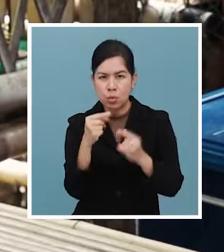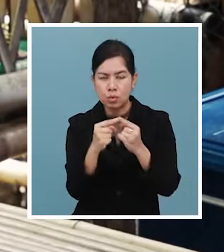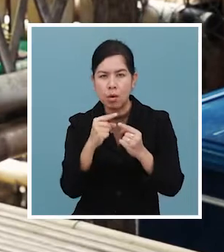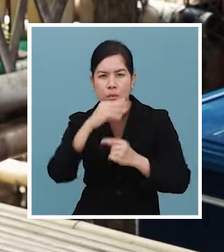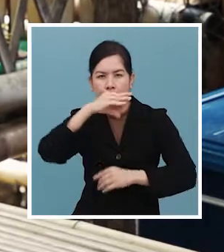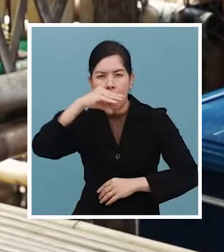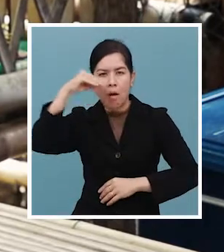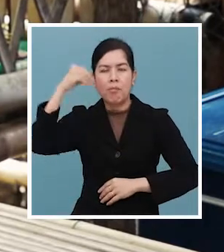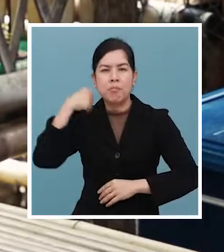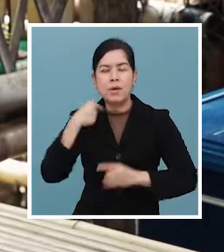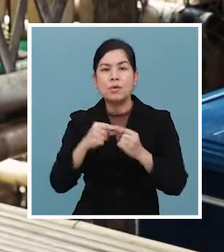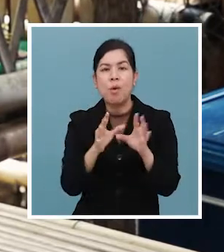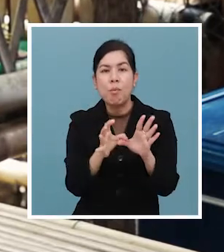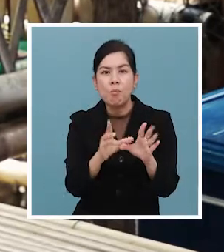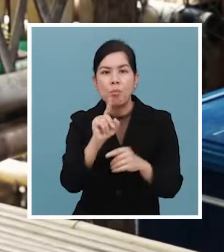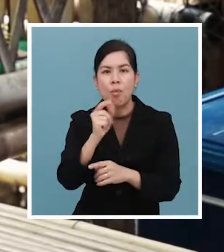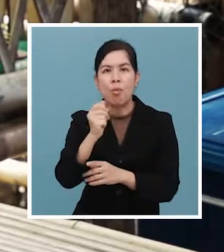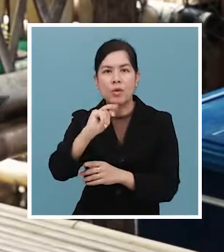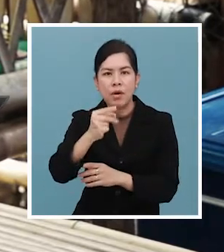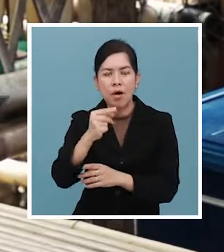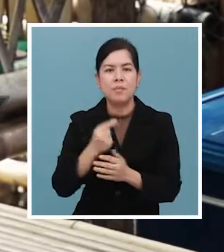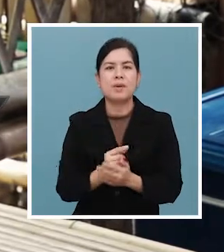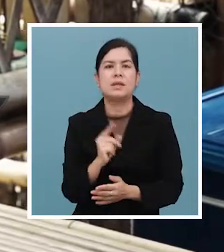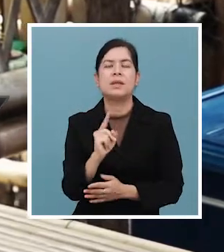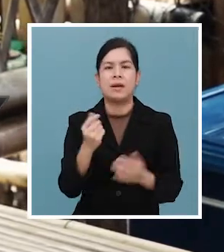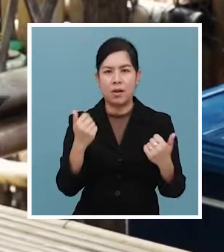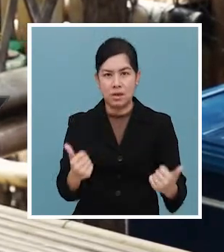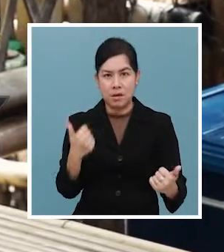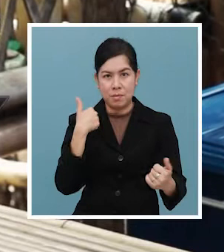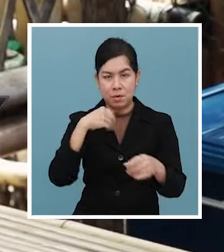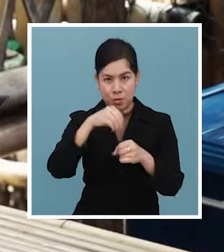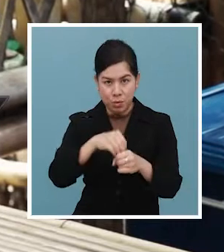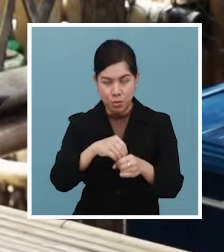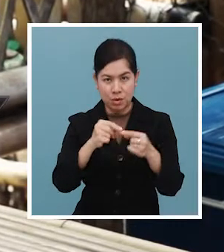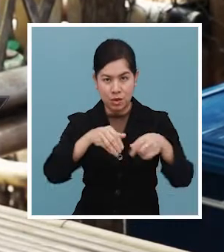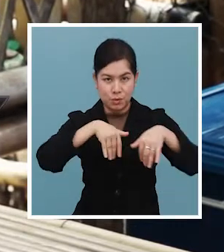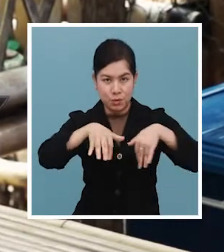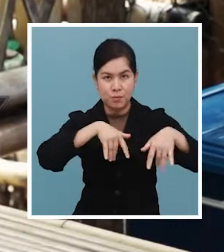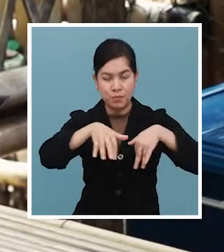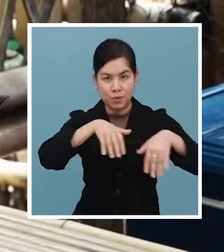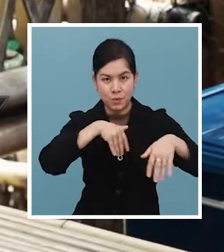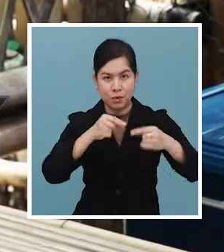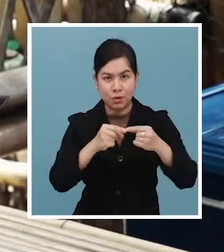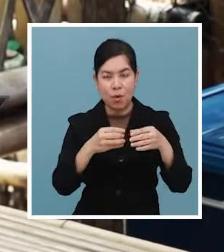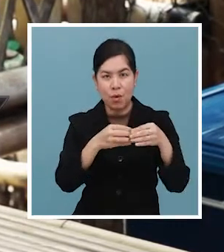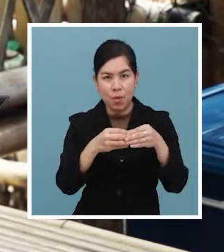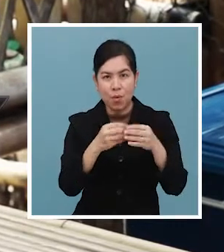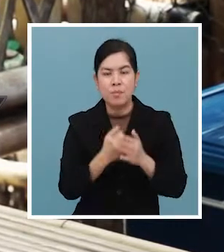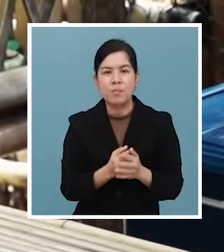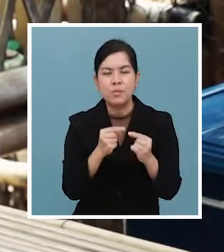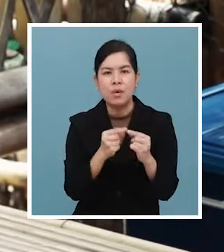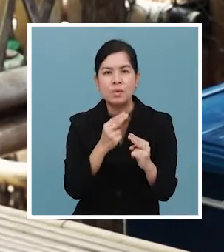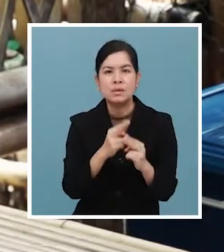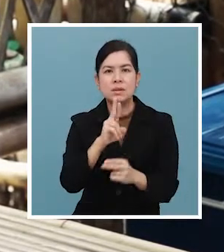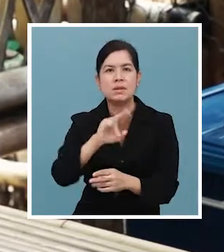ก็ได้กินปูดองโชยมาแน่นอนครับเรายังคงอยู่ที่วิสาหกิจชุมชนบ้านชายทะเลรางจันทร์นะครับ